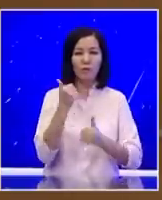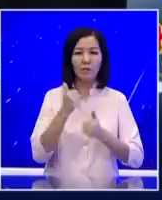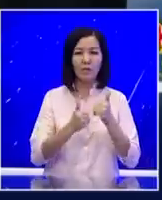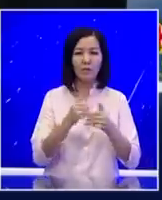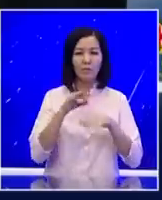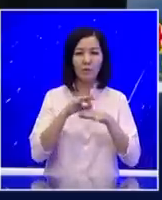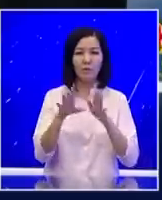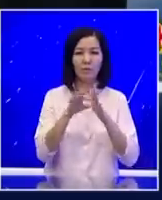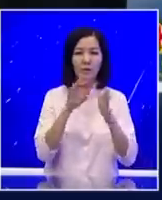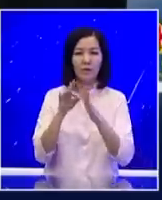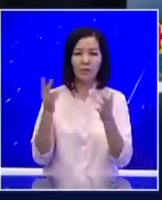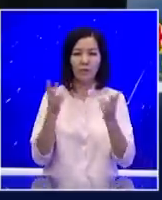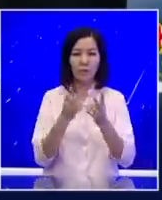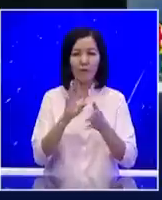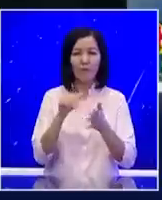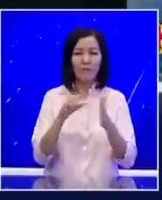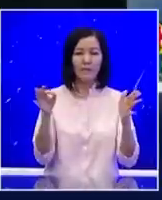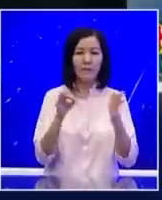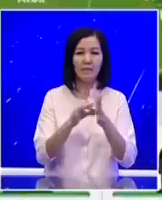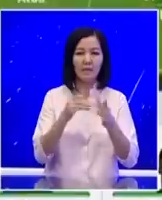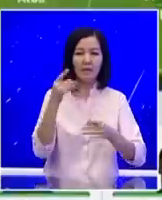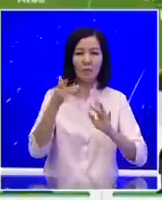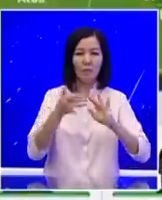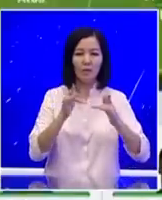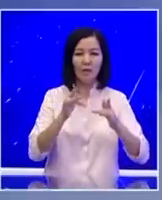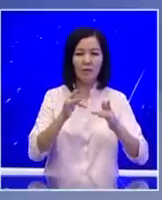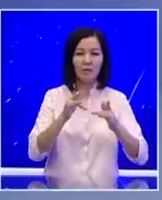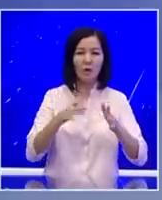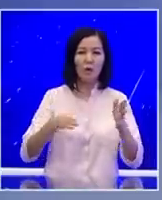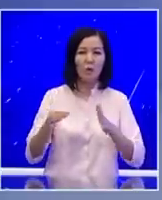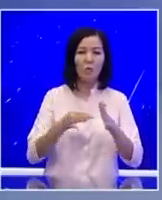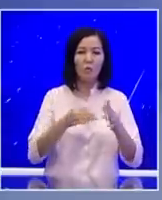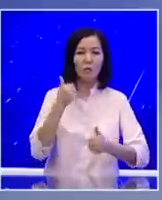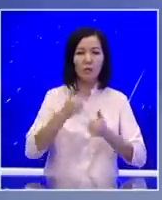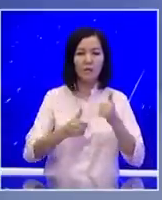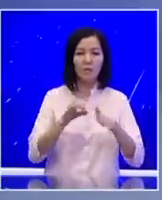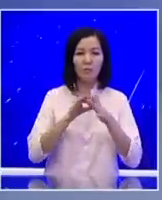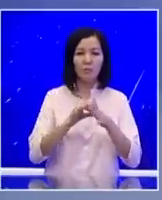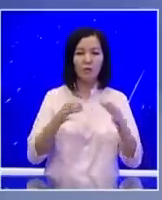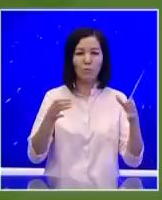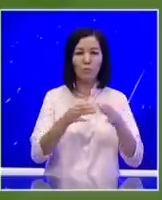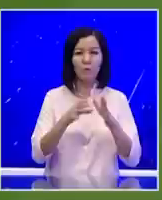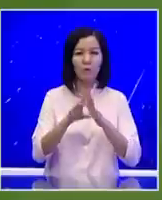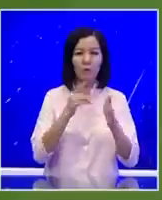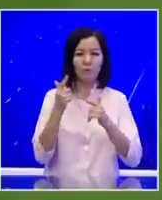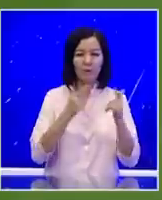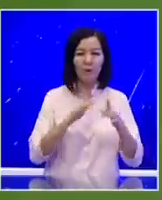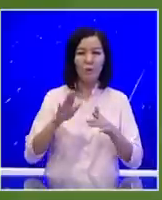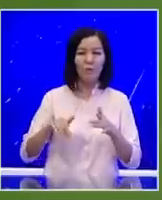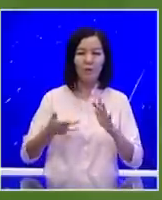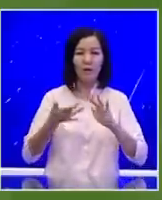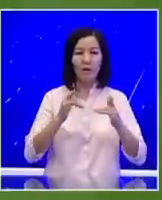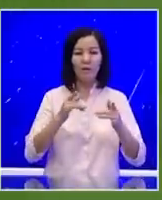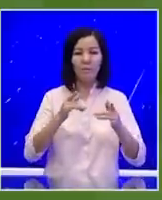керек. Мамандардың басты мақсаты онлайн жүйесі бойынша облыс біріншілігін ұйымдастырып, өңір құрама командасын жасақтау. Артынша ғаламтор